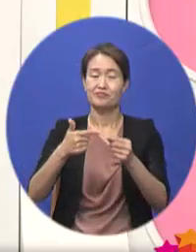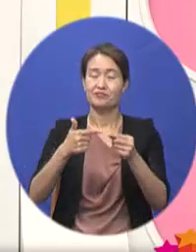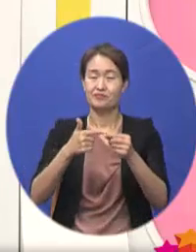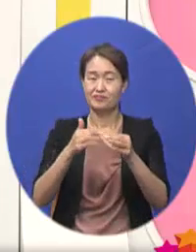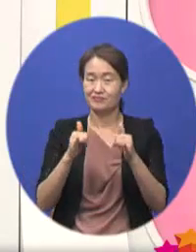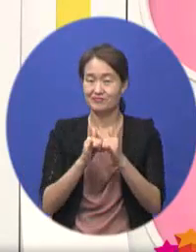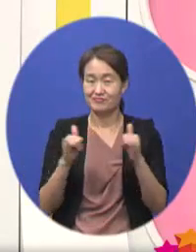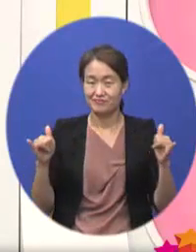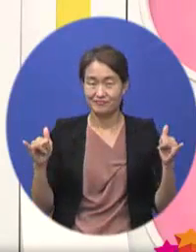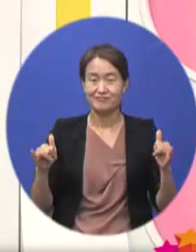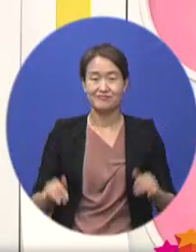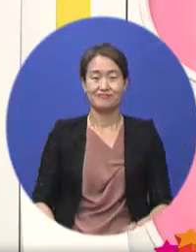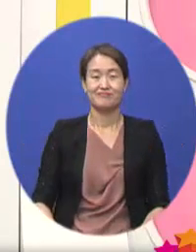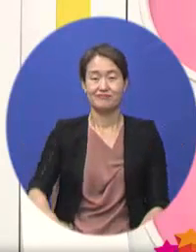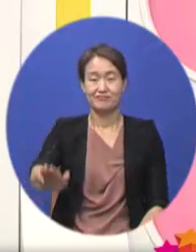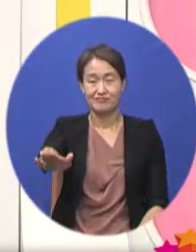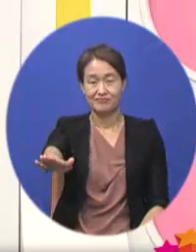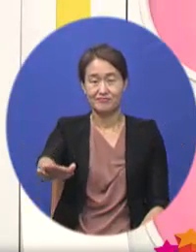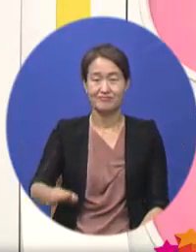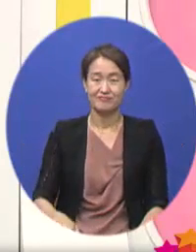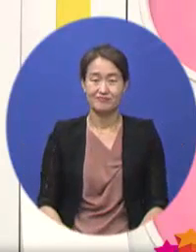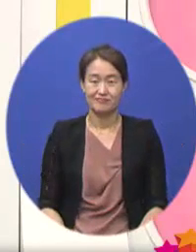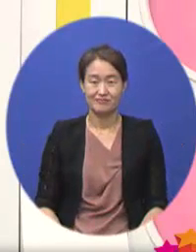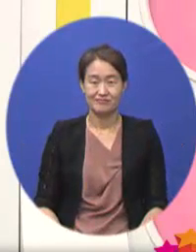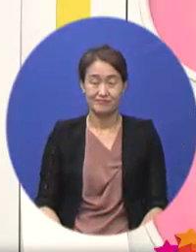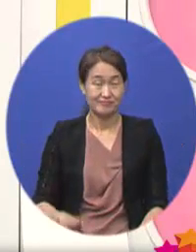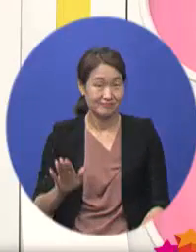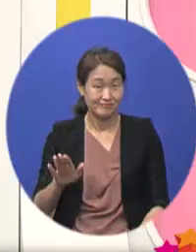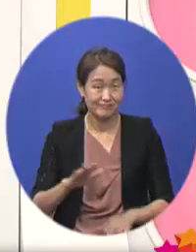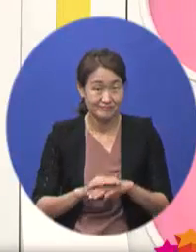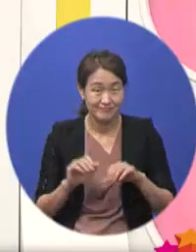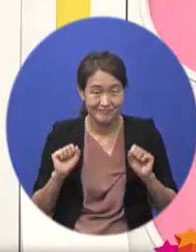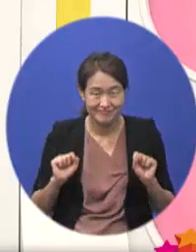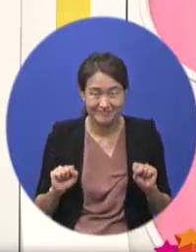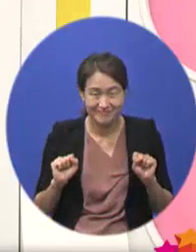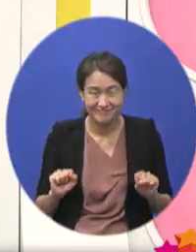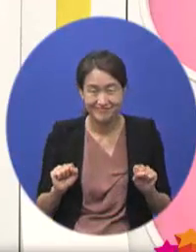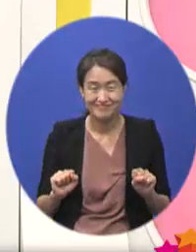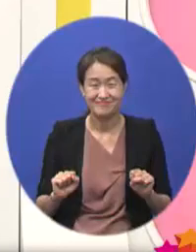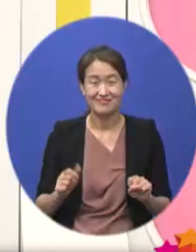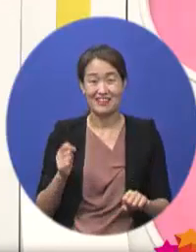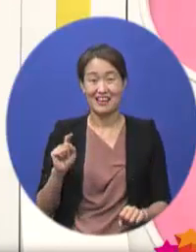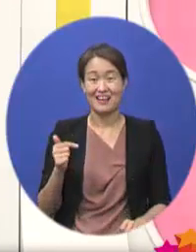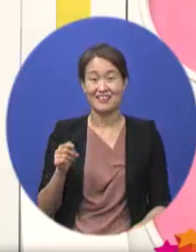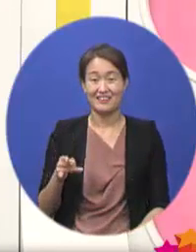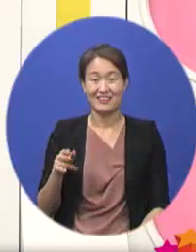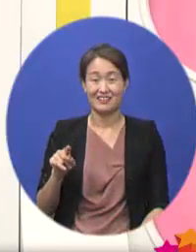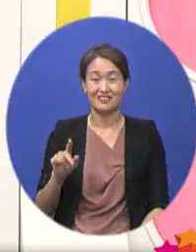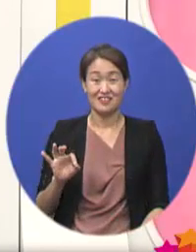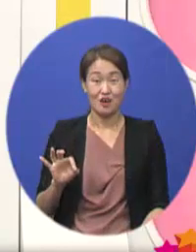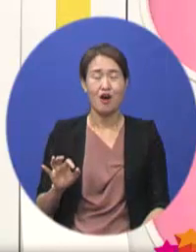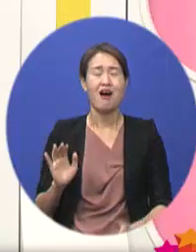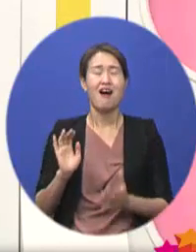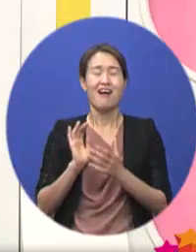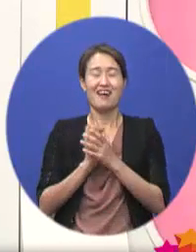직선 예. 참여자분이시죠. 네. 여보세요. 여보세요. 안녕하세요. 반갑습니다. 어, 한혜정님.